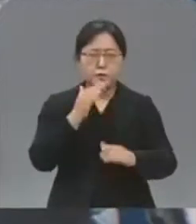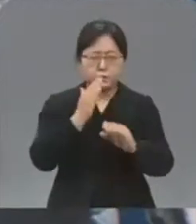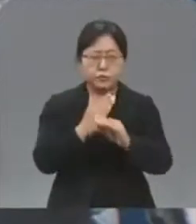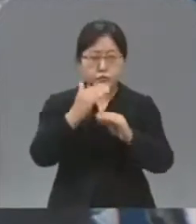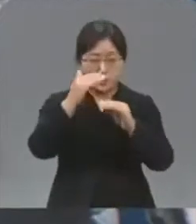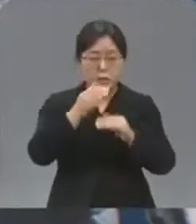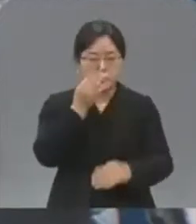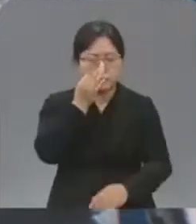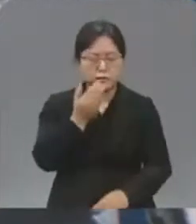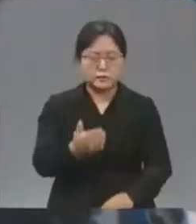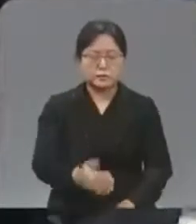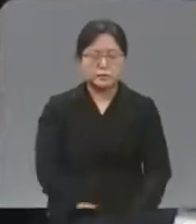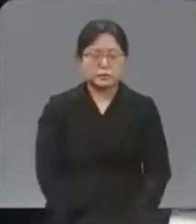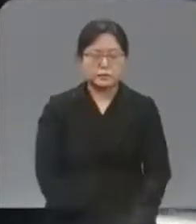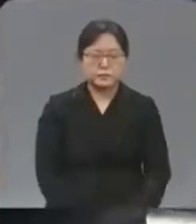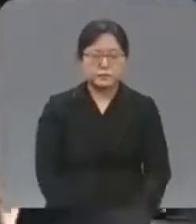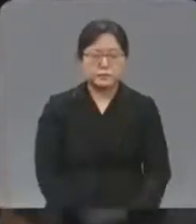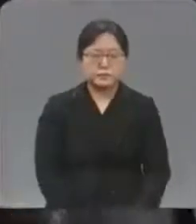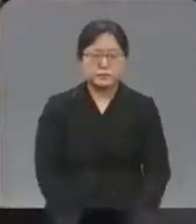보도합니다.